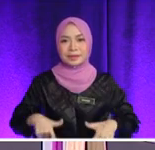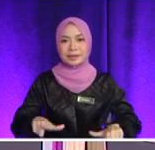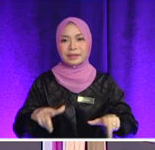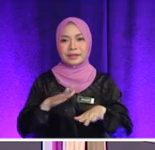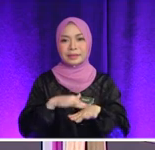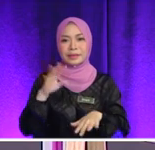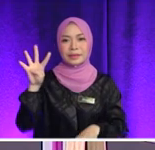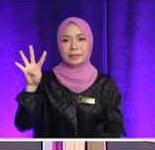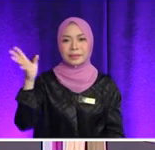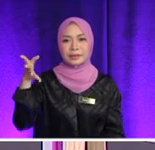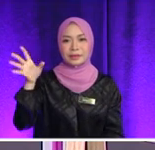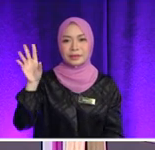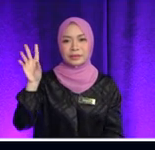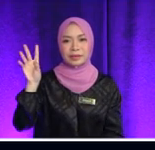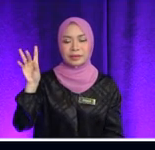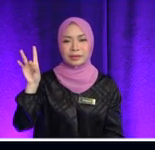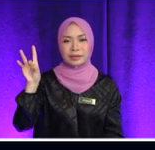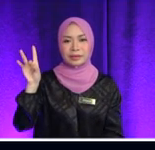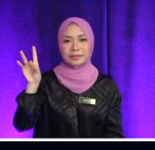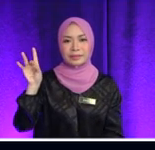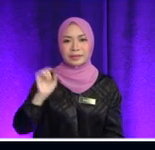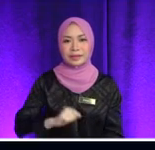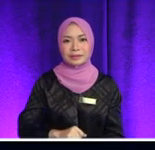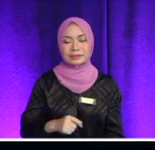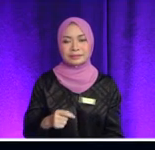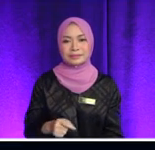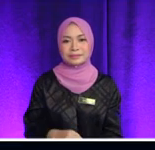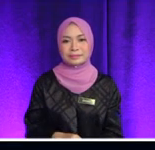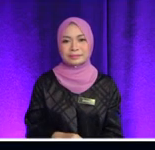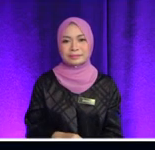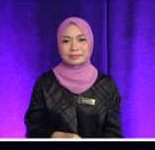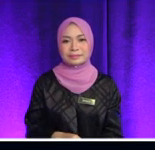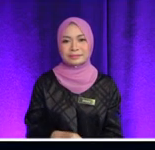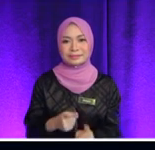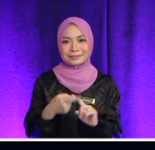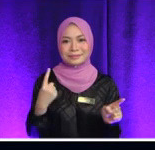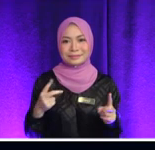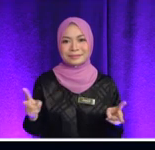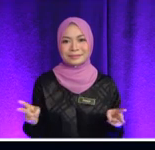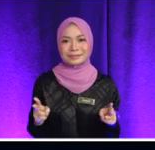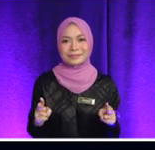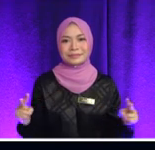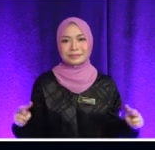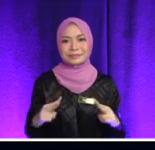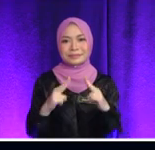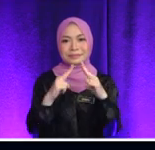April 1876 di Paris Prancis sebab itu kalau kita menghasilkan